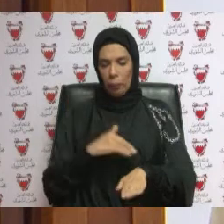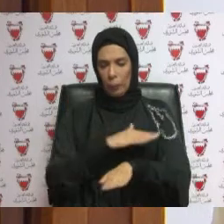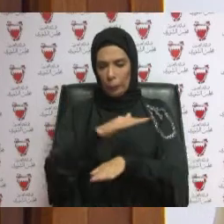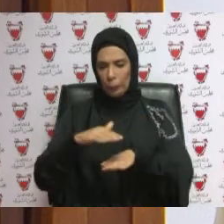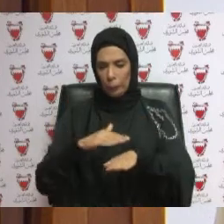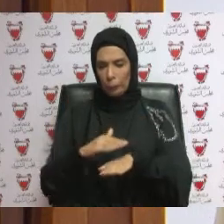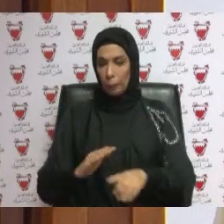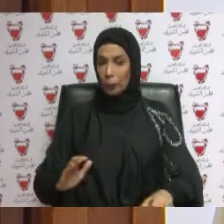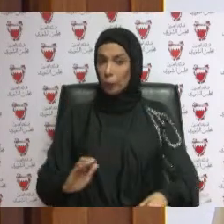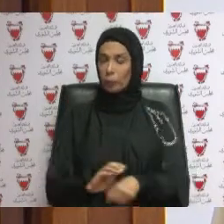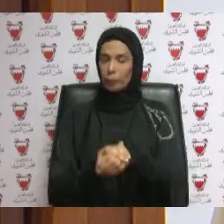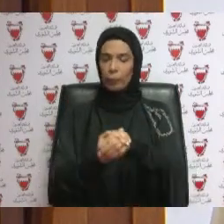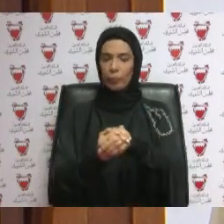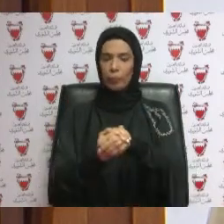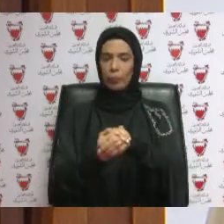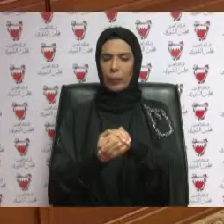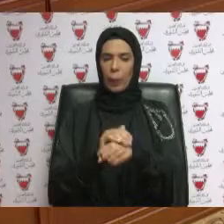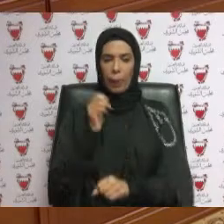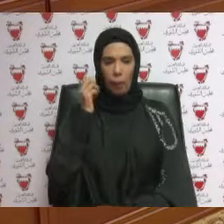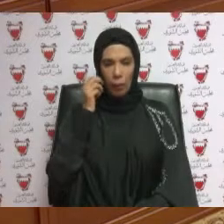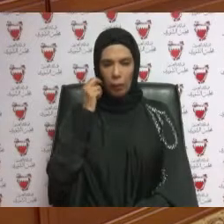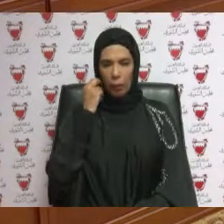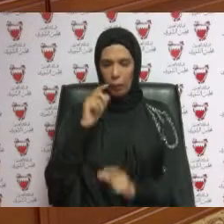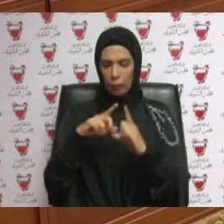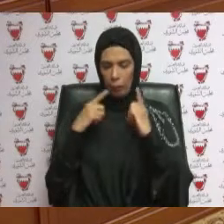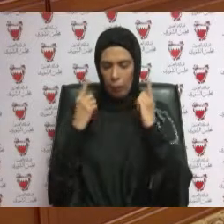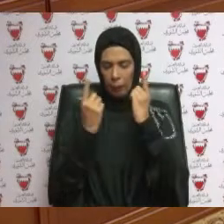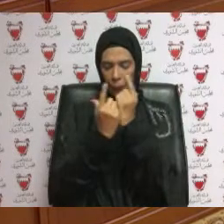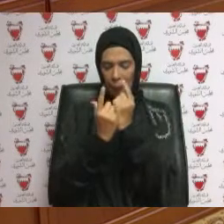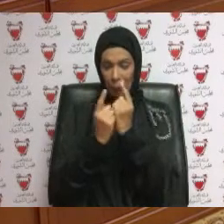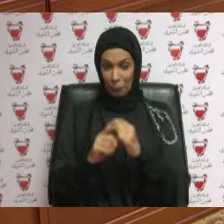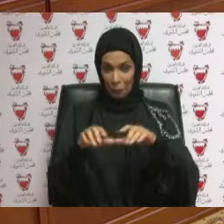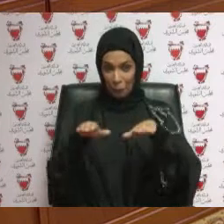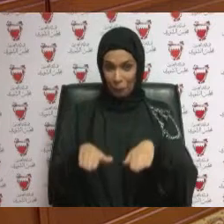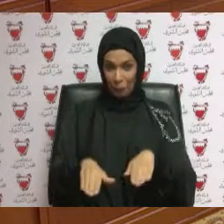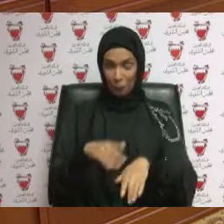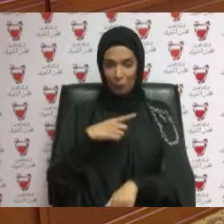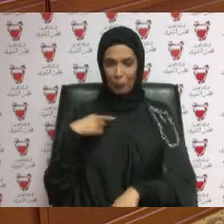على ذلك لوجود لجنة في المجلس تسمى